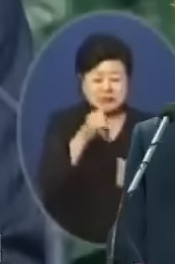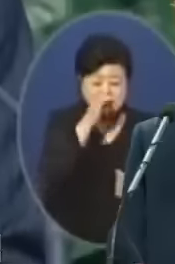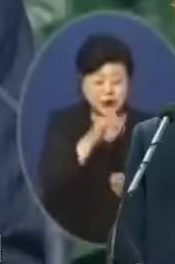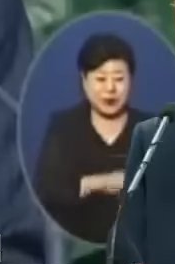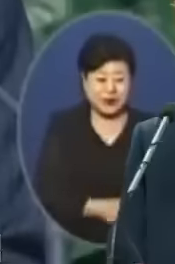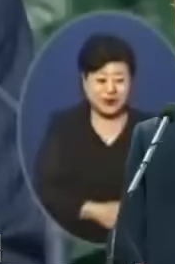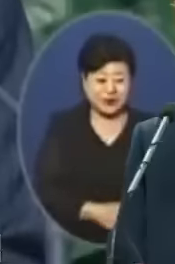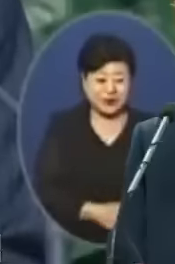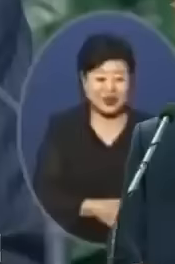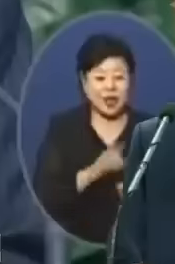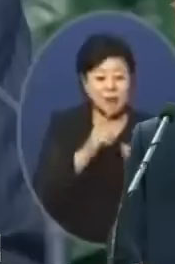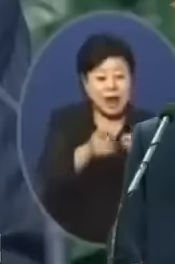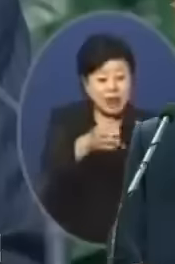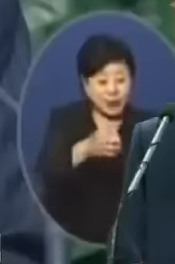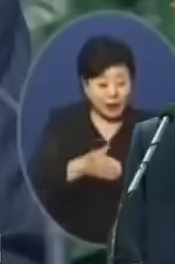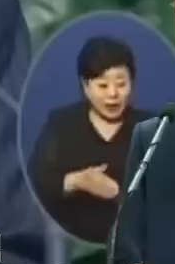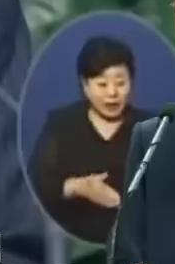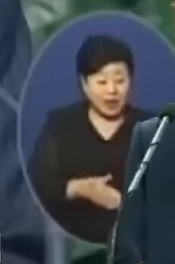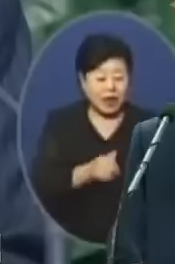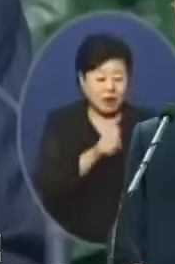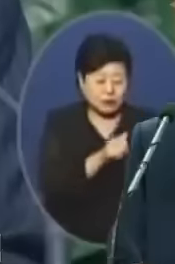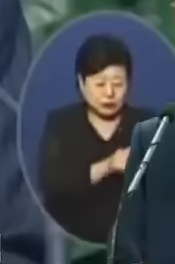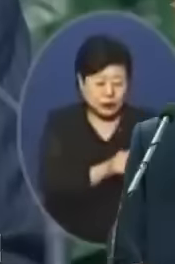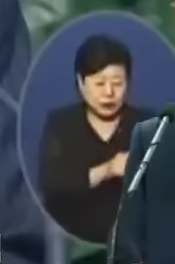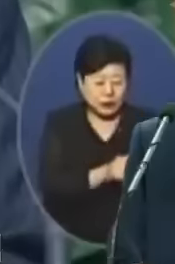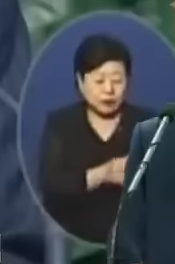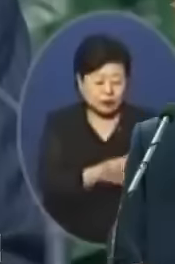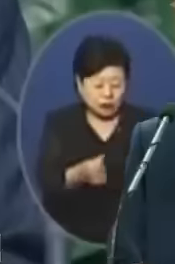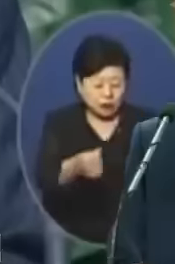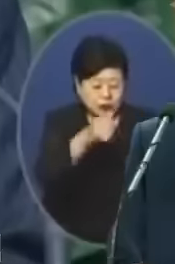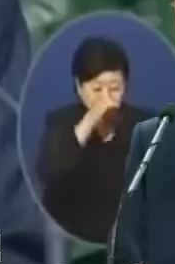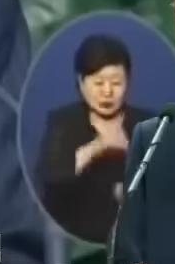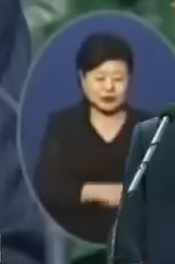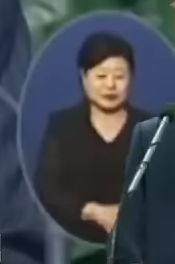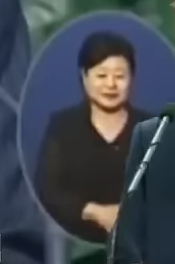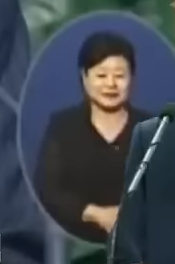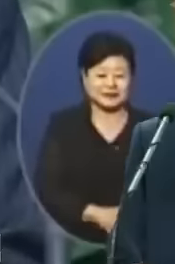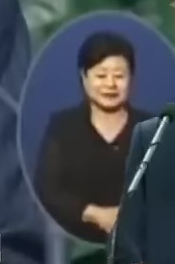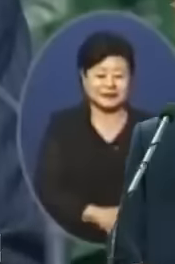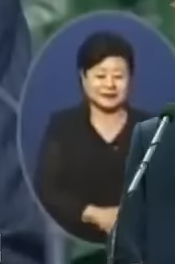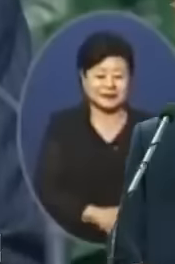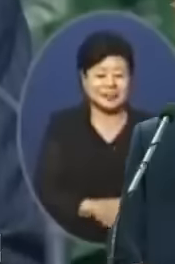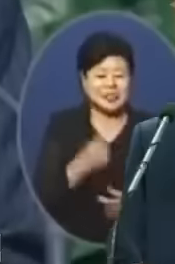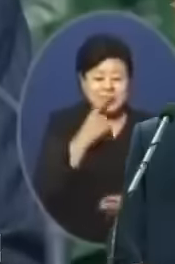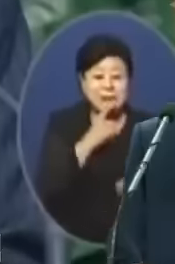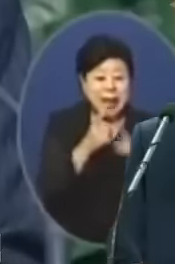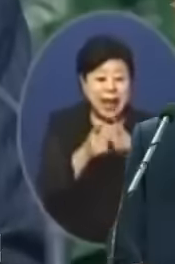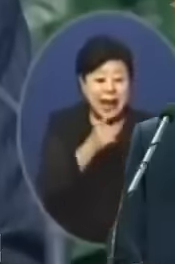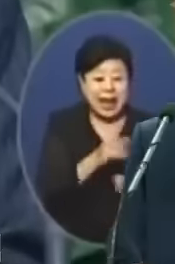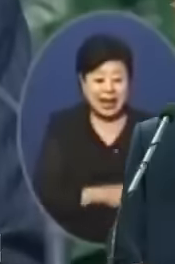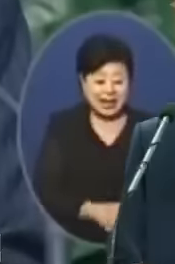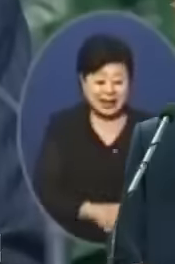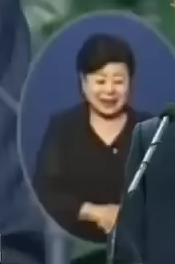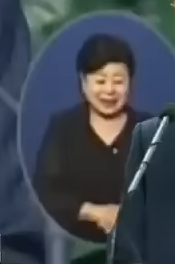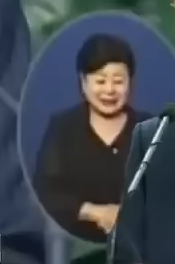것은 말을 통해서 붙어있기도 하고 떨어져있기도 하는 것입니다. 내 입에 말로